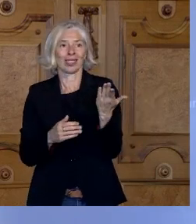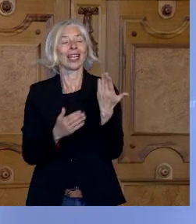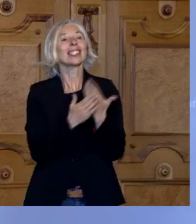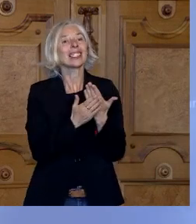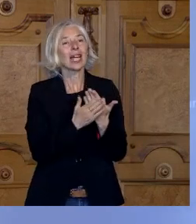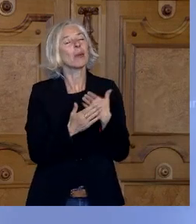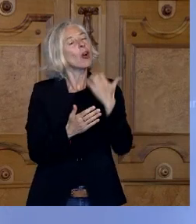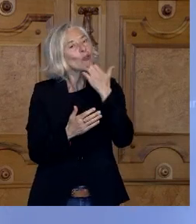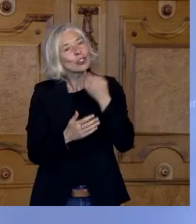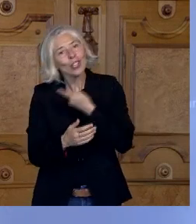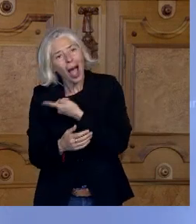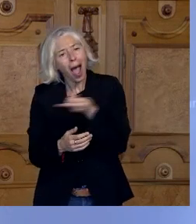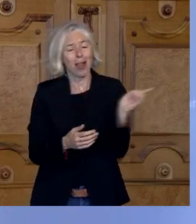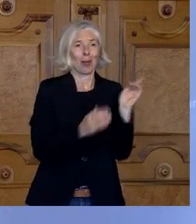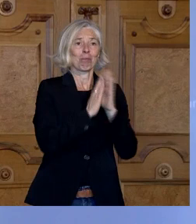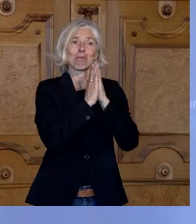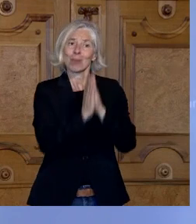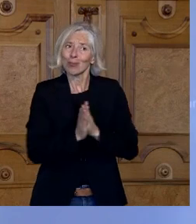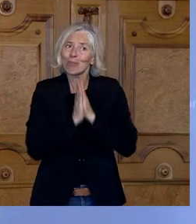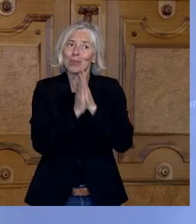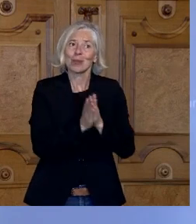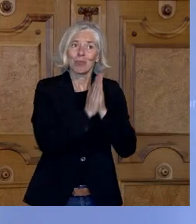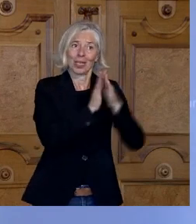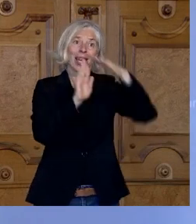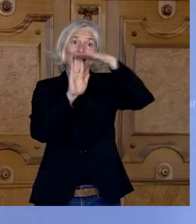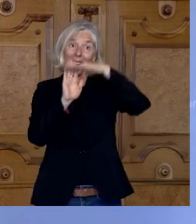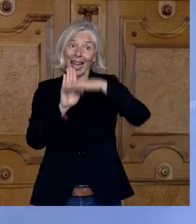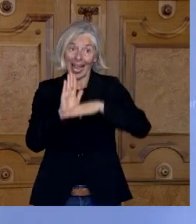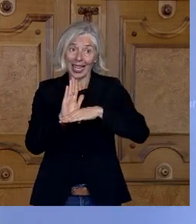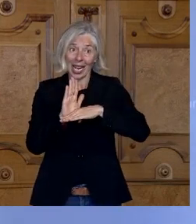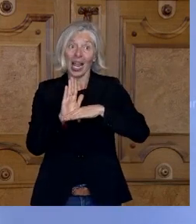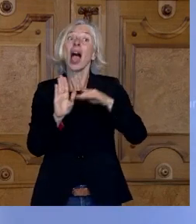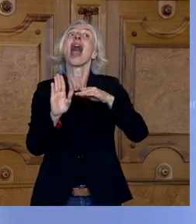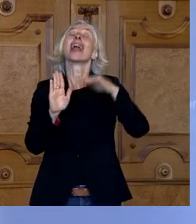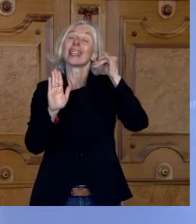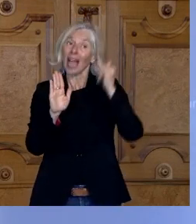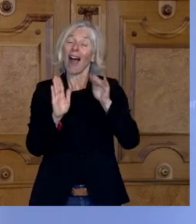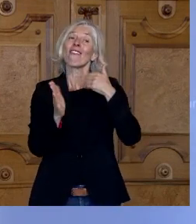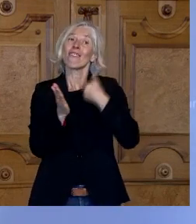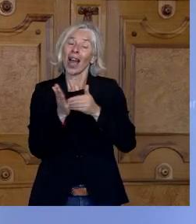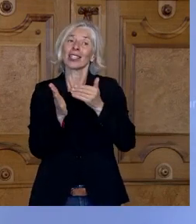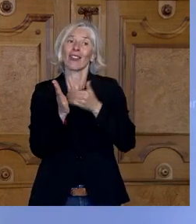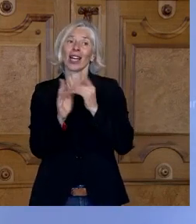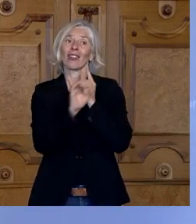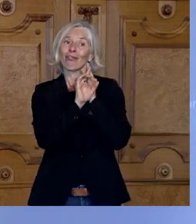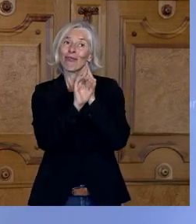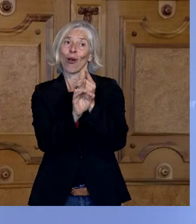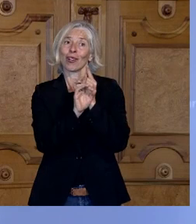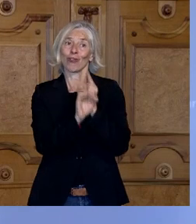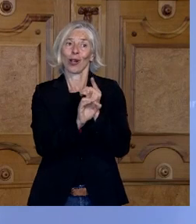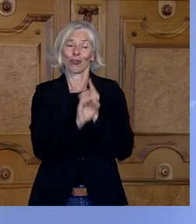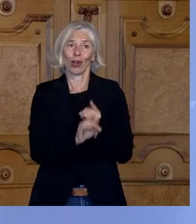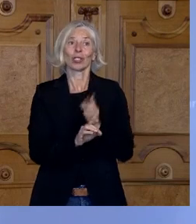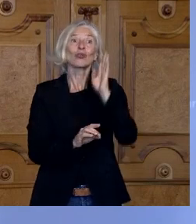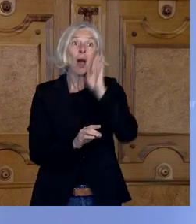möchte ich Sie wirklich alle von Herzen bitten, sich an diese Regelungen trotz aller Lockerungen auch weiterhin zu halten. Seien Sie nach